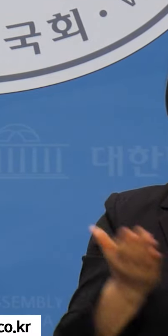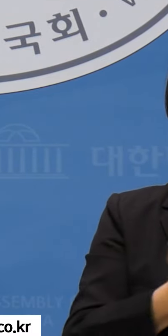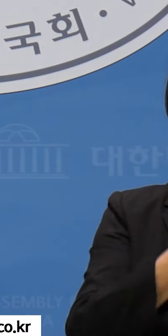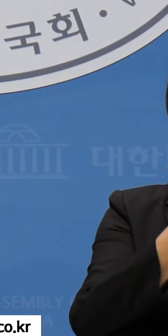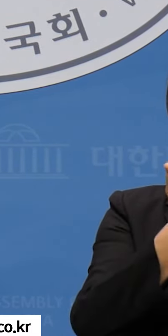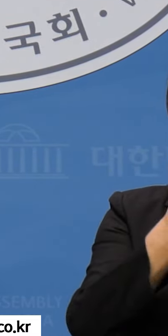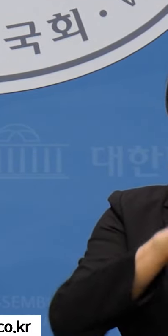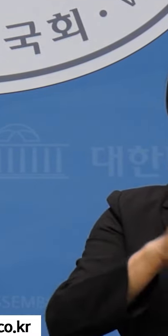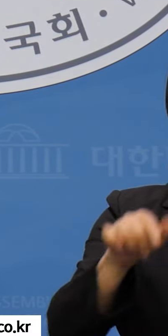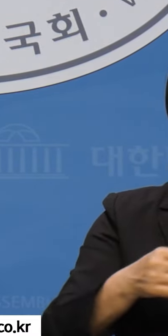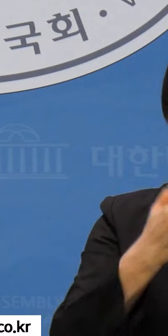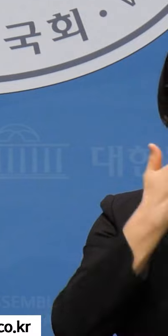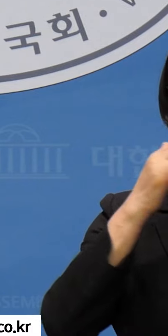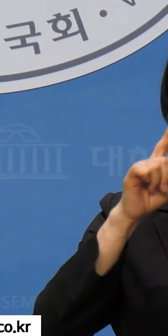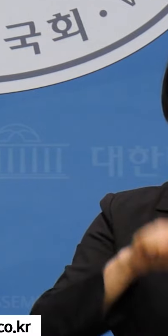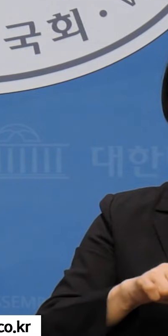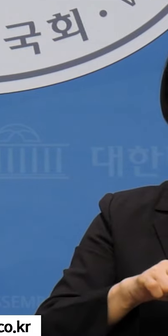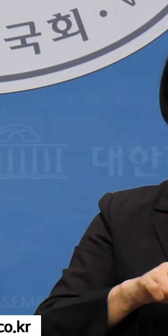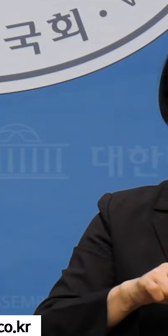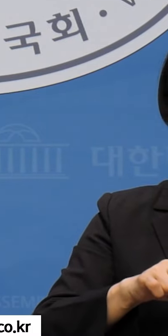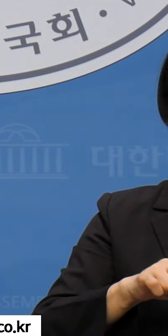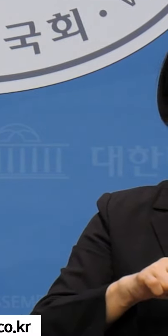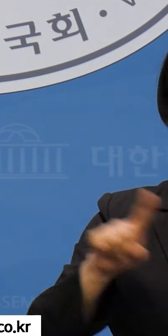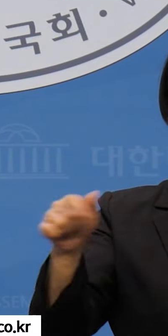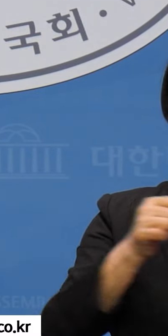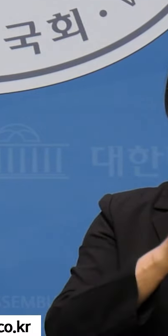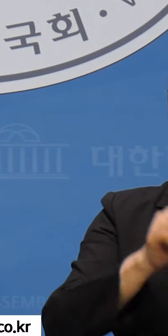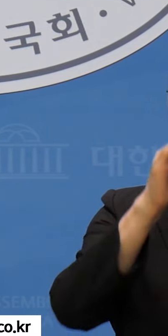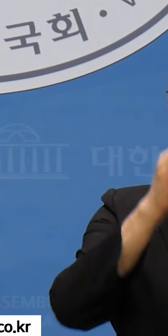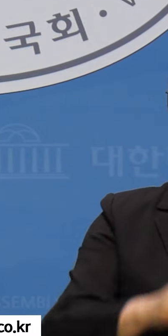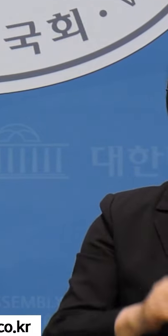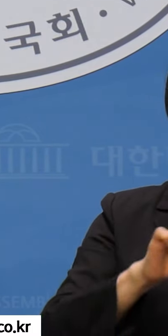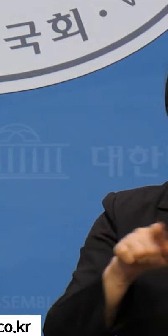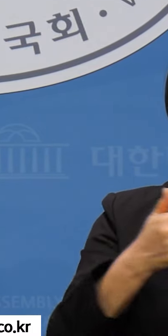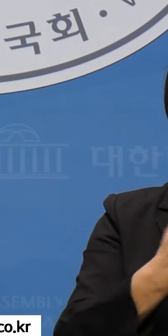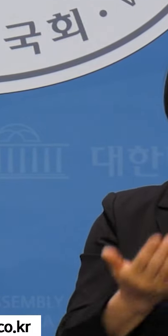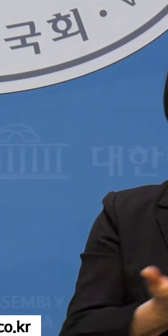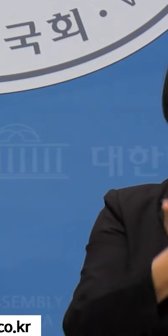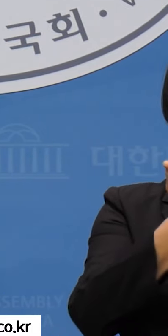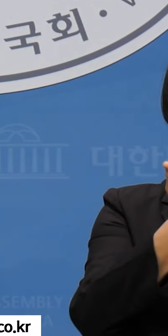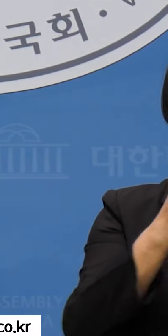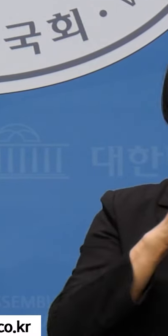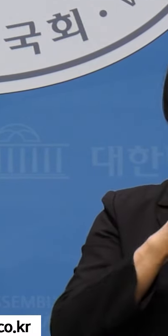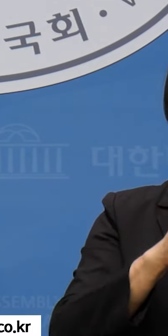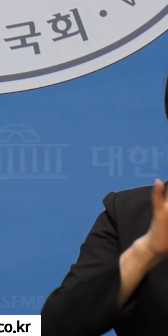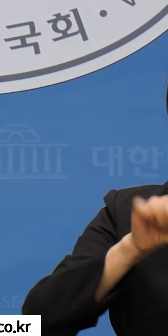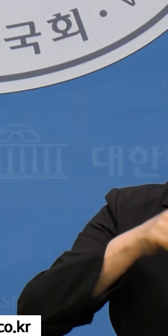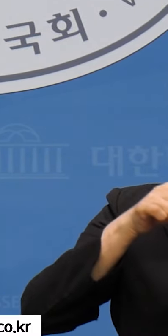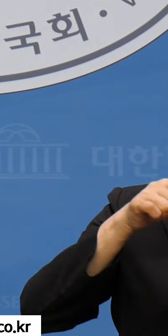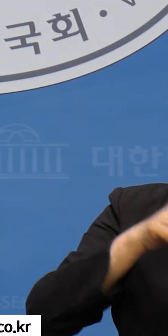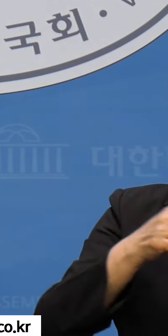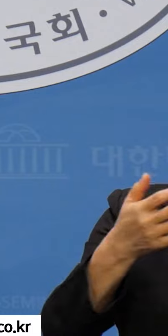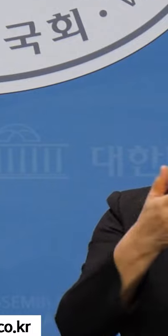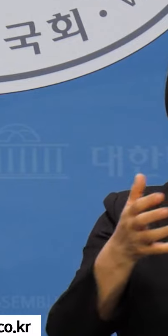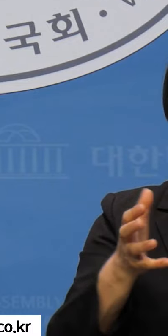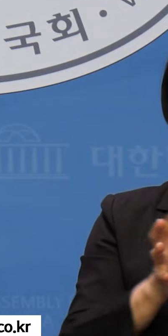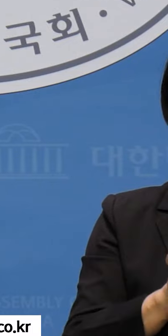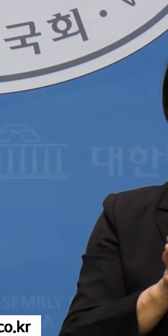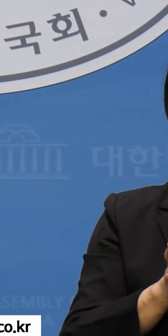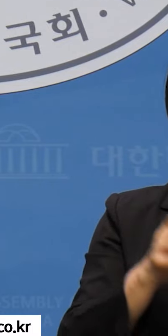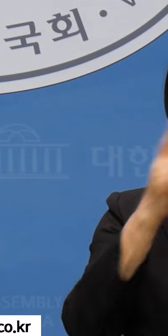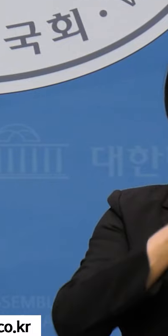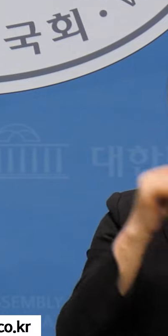제재 조치 절차에 감치 명령을 삭제하는 내용과 양육비 이행관리원의 독립기관안을 통한